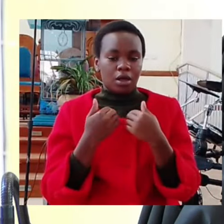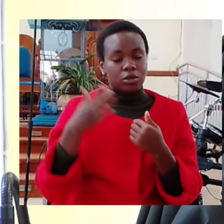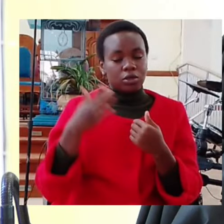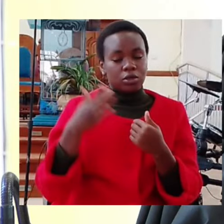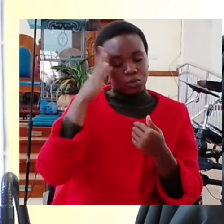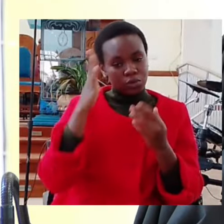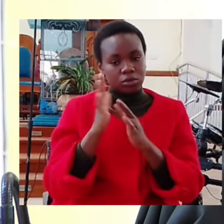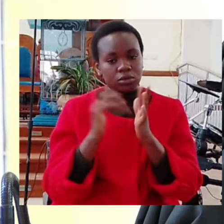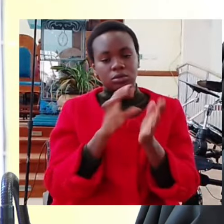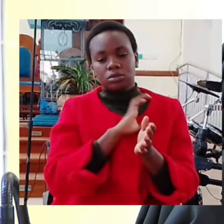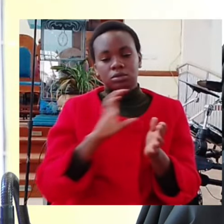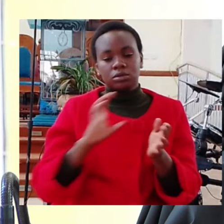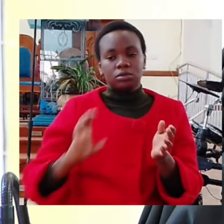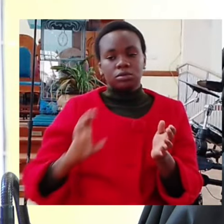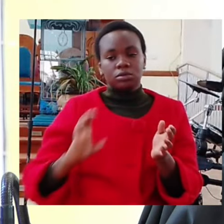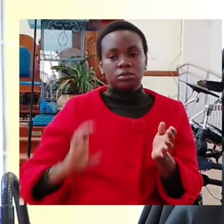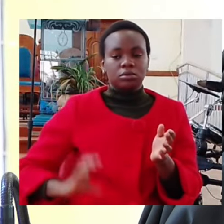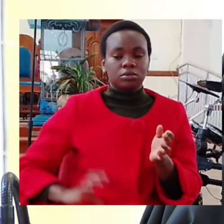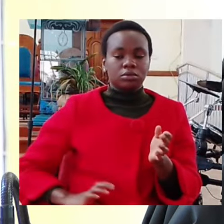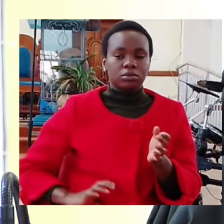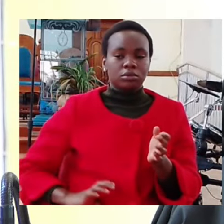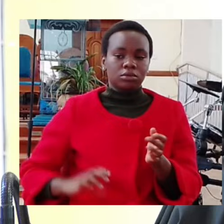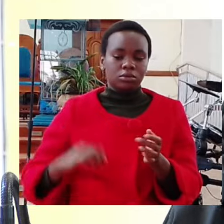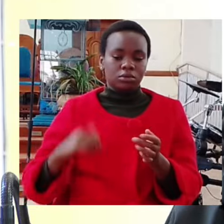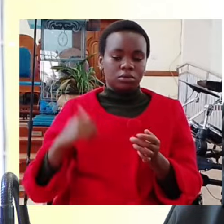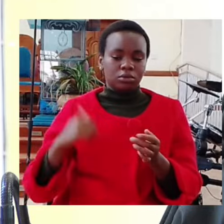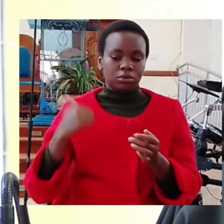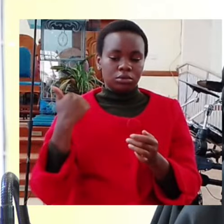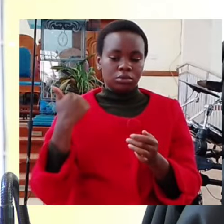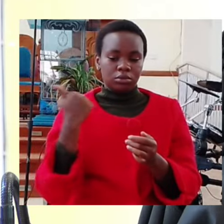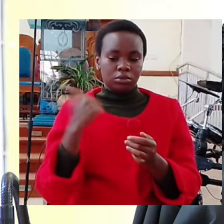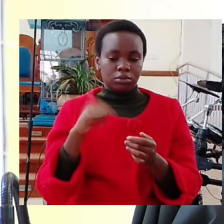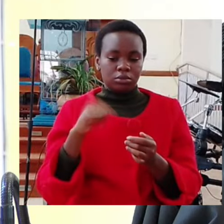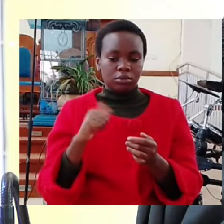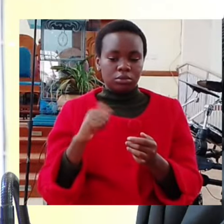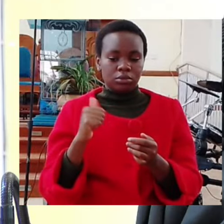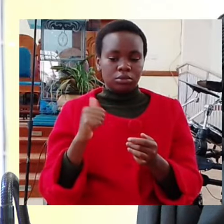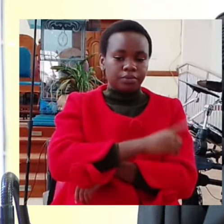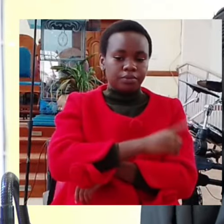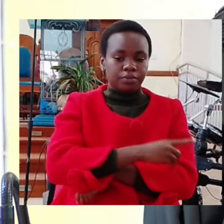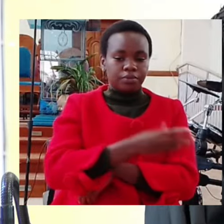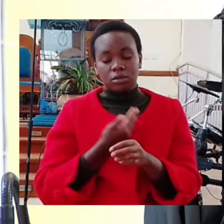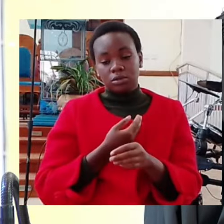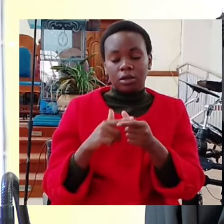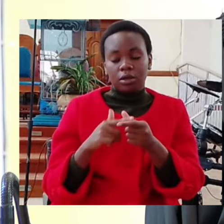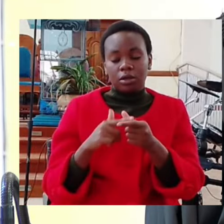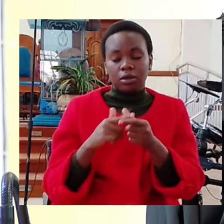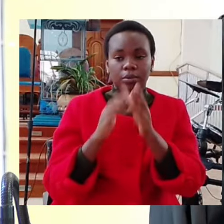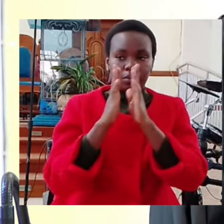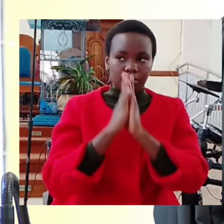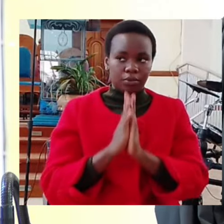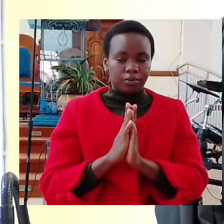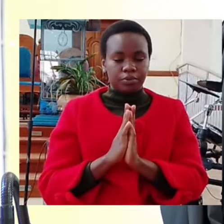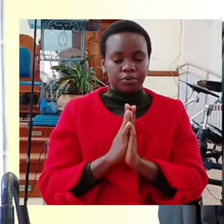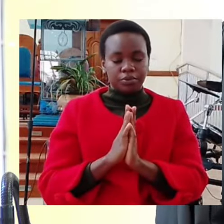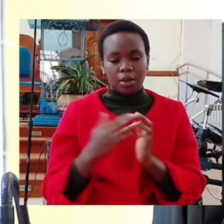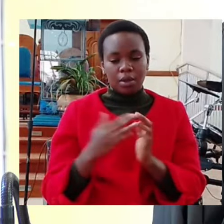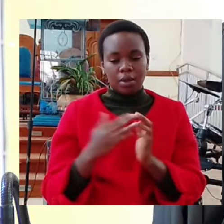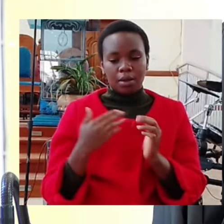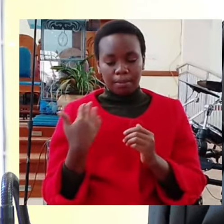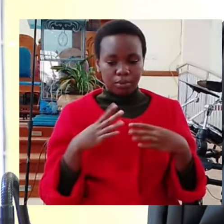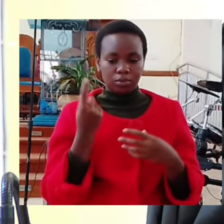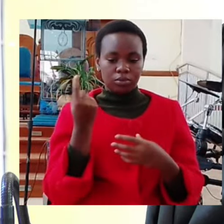Mwathani na rikorwo muthenya omwe ngai no aturathime na indo tuke tuhoere andu maigana ona